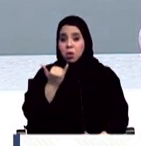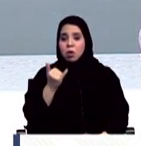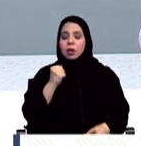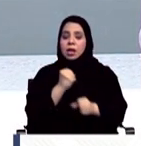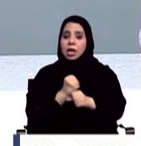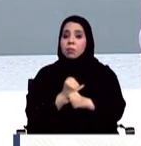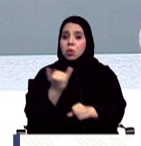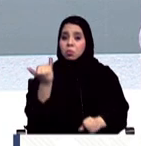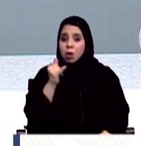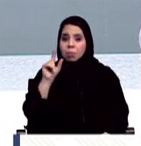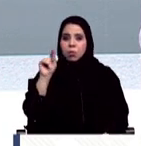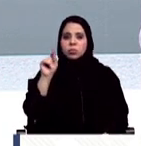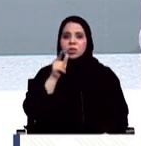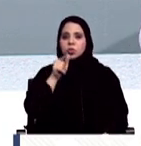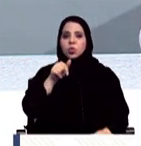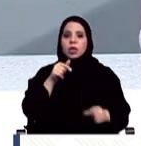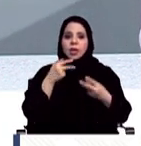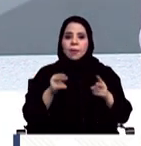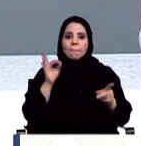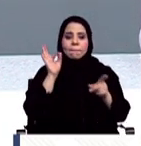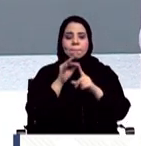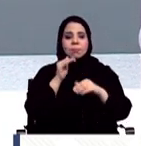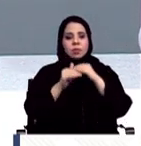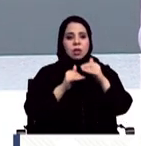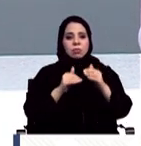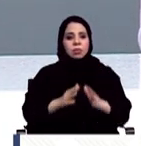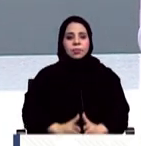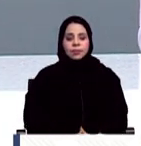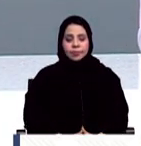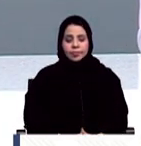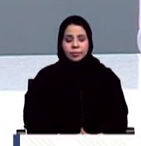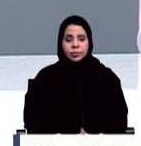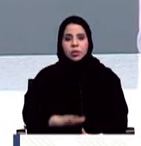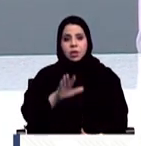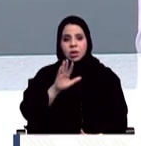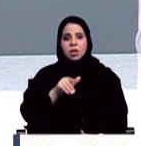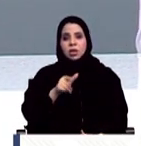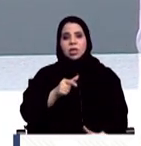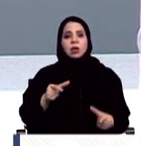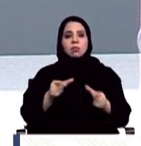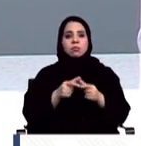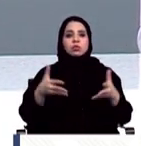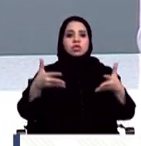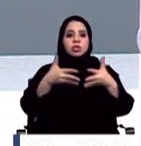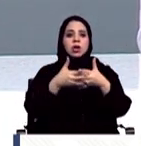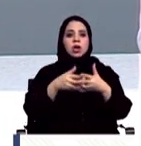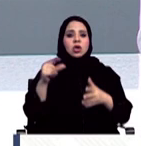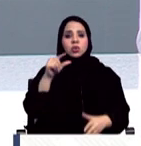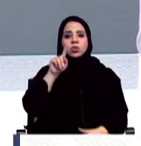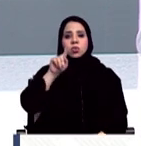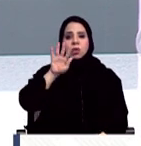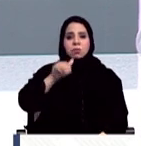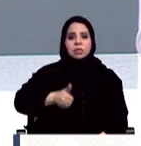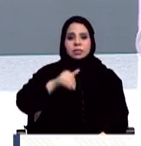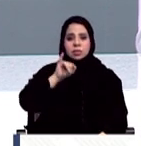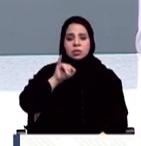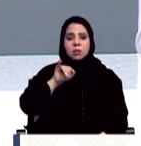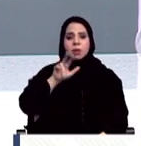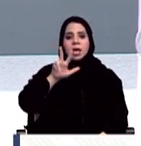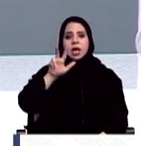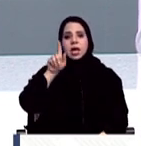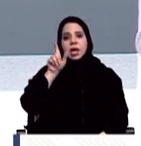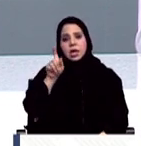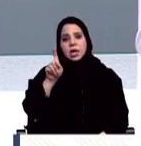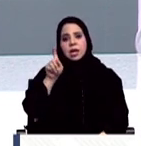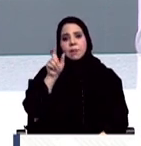في المجالات الحيويه ودورهم المحوري والفاعل في تحقيق الاهداف التنمويه نعم جاء ذلك خلال مشاركه الدكتور